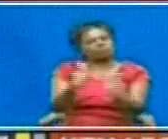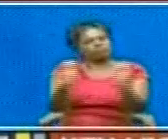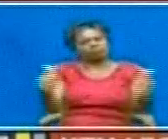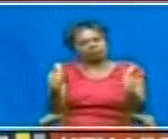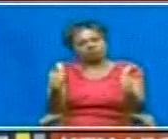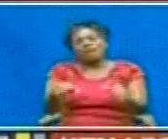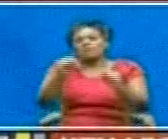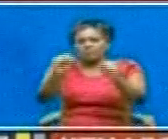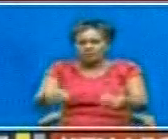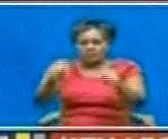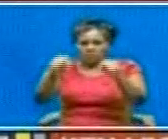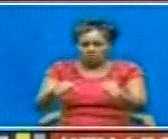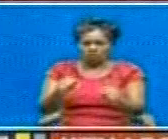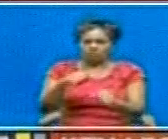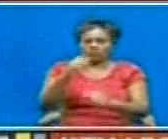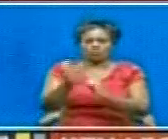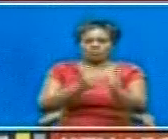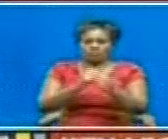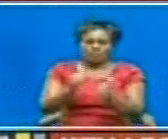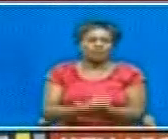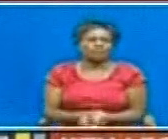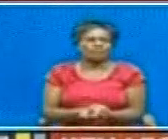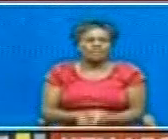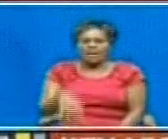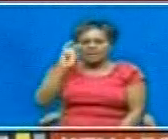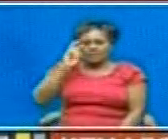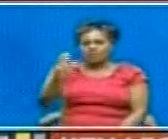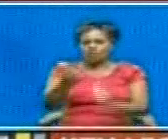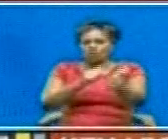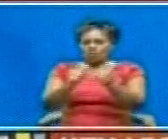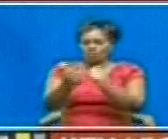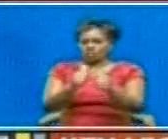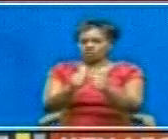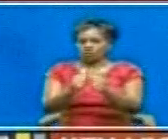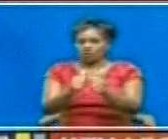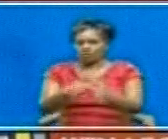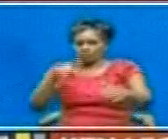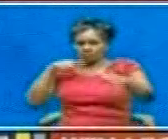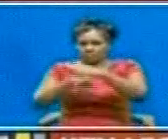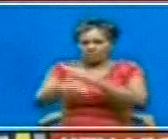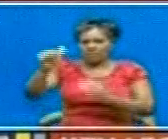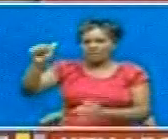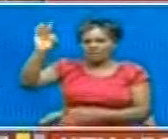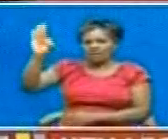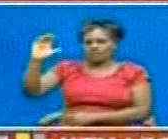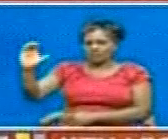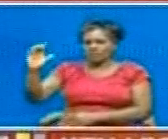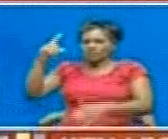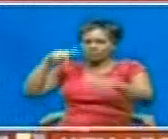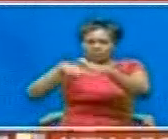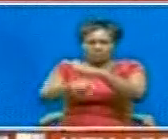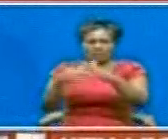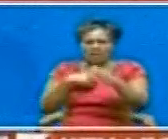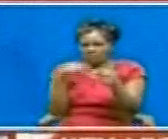inatakana waweze kuwa uwanjani. Ndege, pia kiadabu kidogo, nimeangalia mchuano nikaona kuna kwamba lile bao la AFC Leopards lilipofungwa kulikuwa